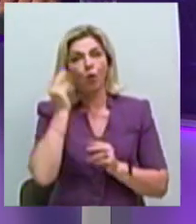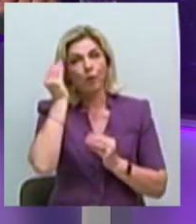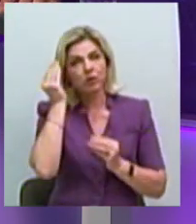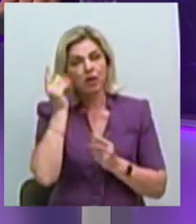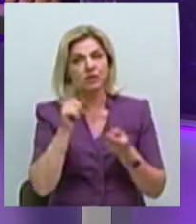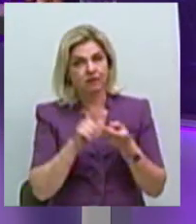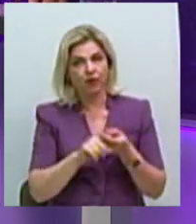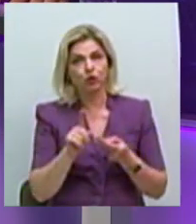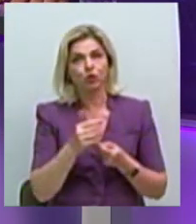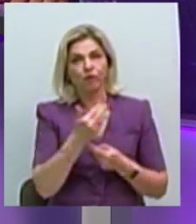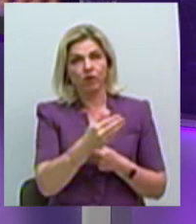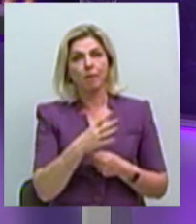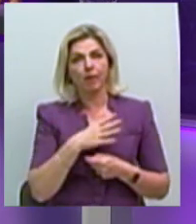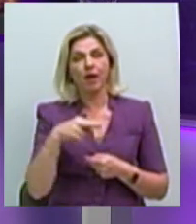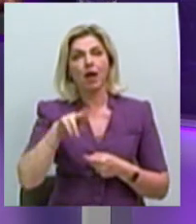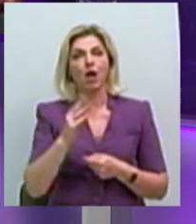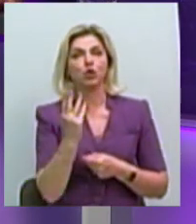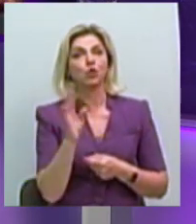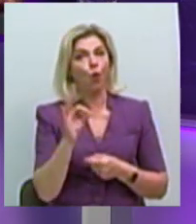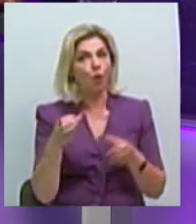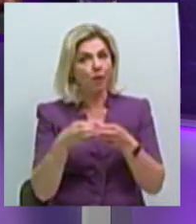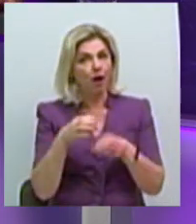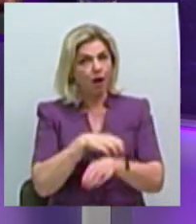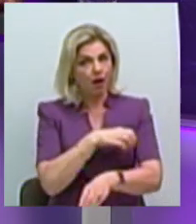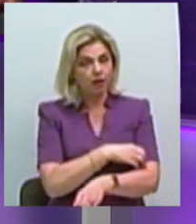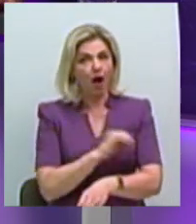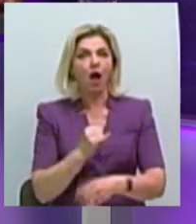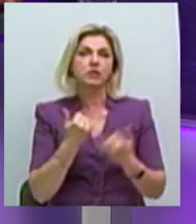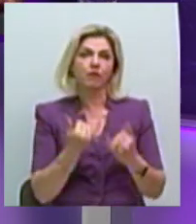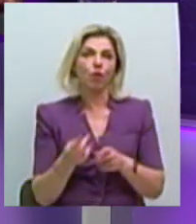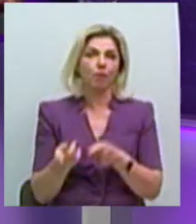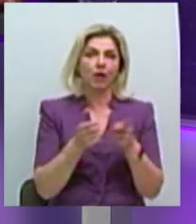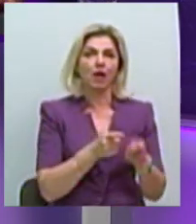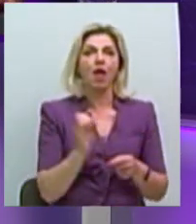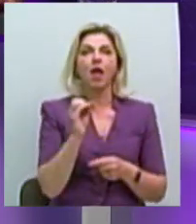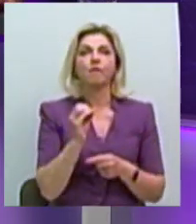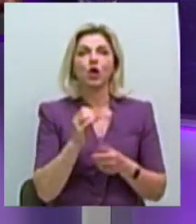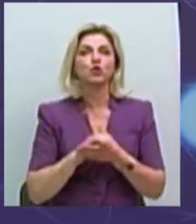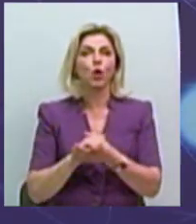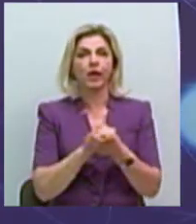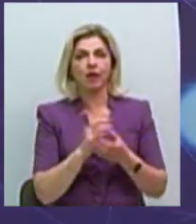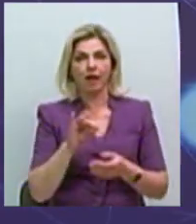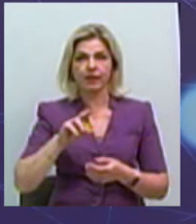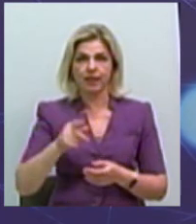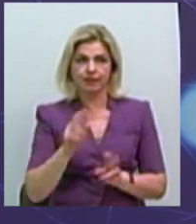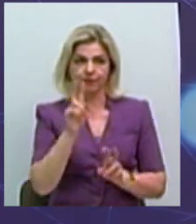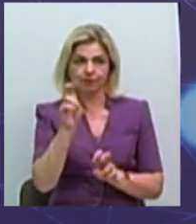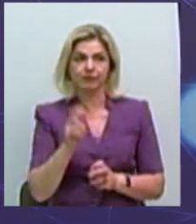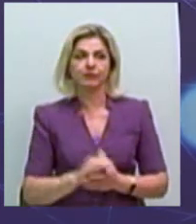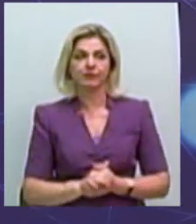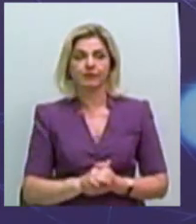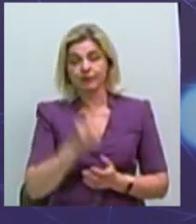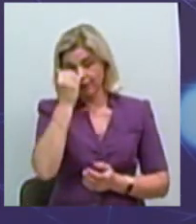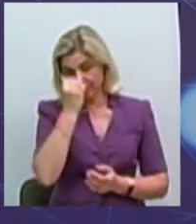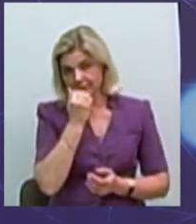тим, що ви раніше були ляшковцем, а сьогодні ви представляєте Європейську солідарність? Дякую за 90 секунд на відповідь. Все, дякую